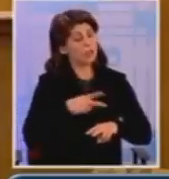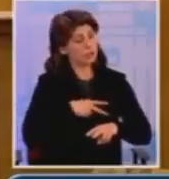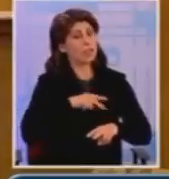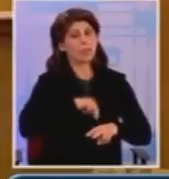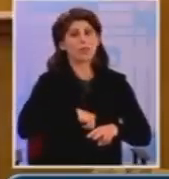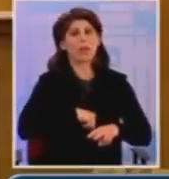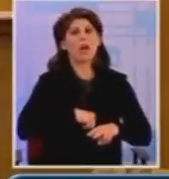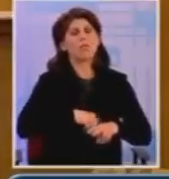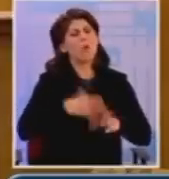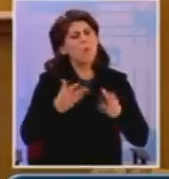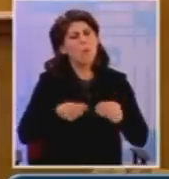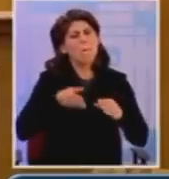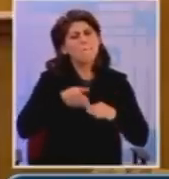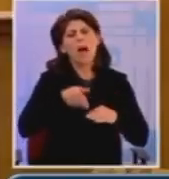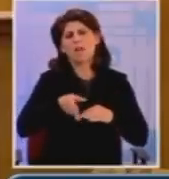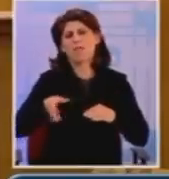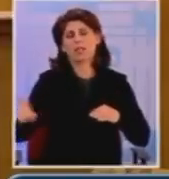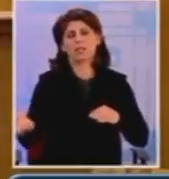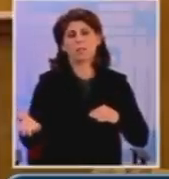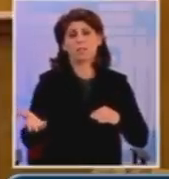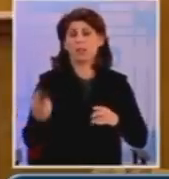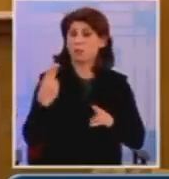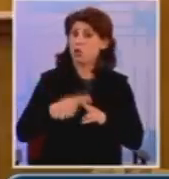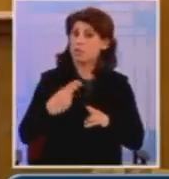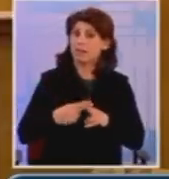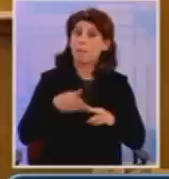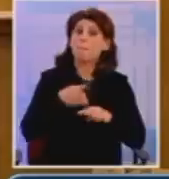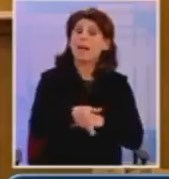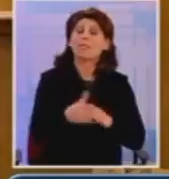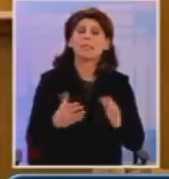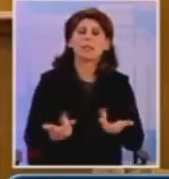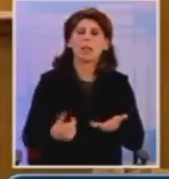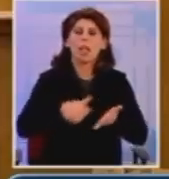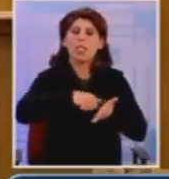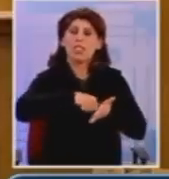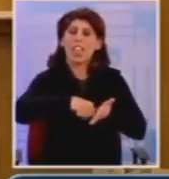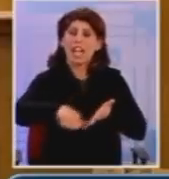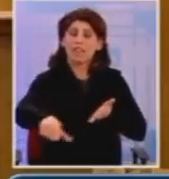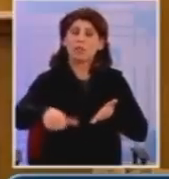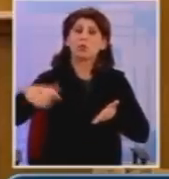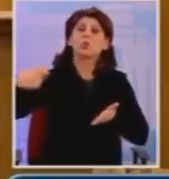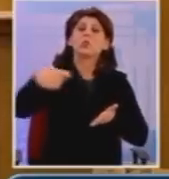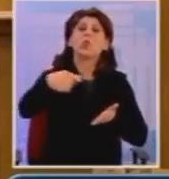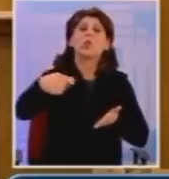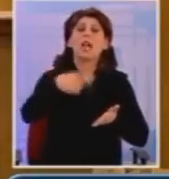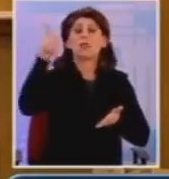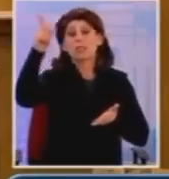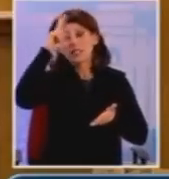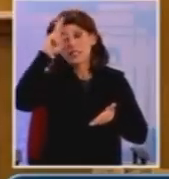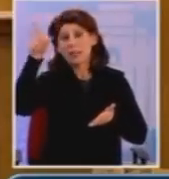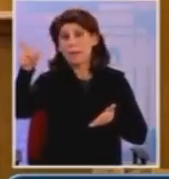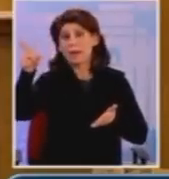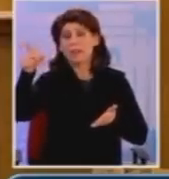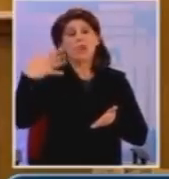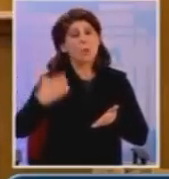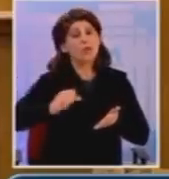σειρά παρεμβάσεων. Με κυριότερες την διαγραφή του χρέους της, του χρέους που